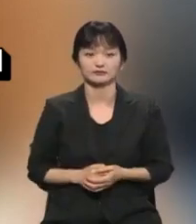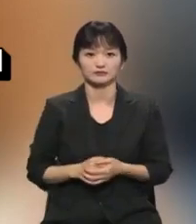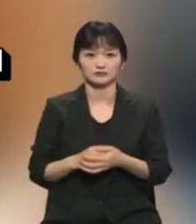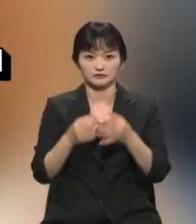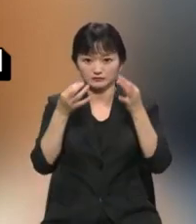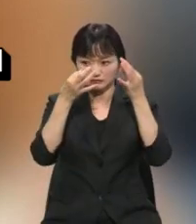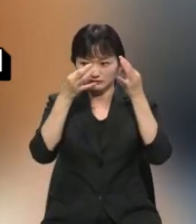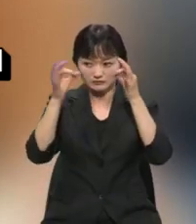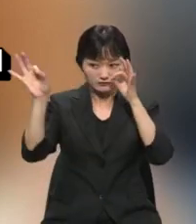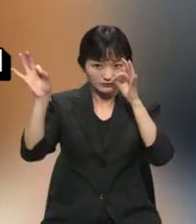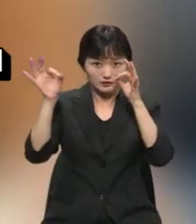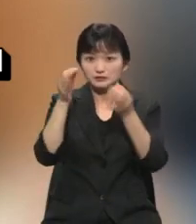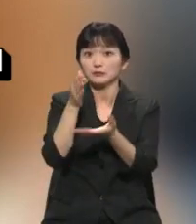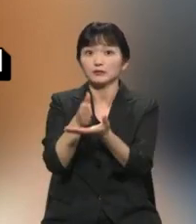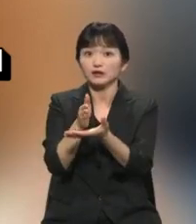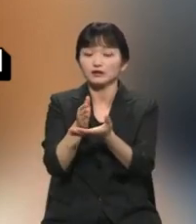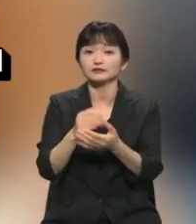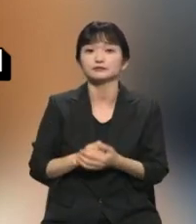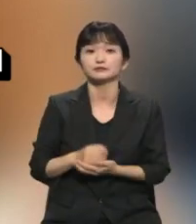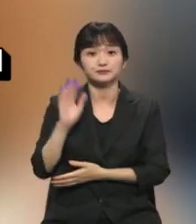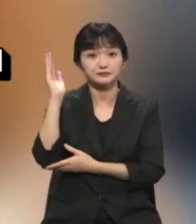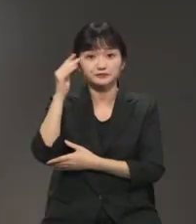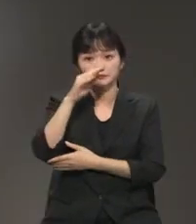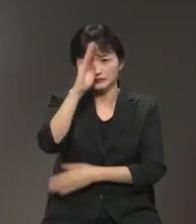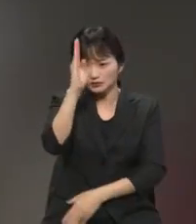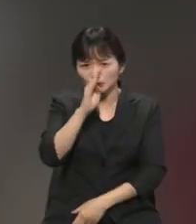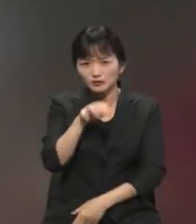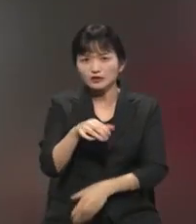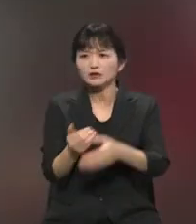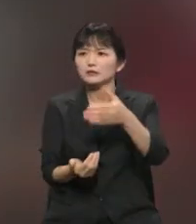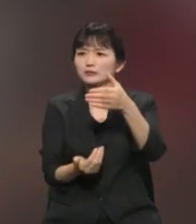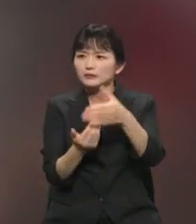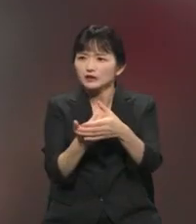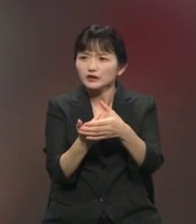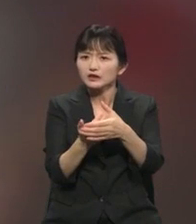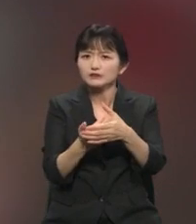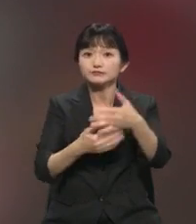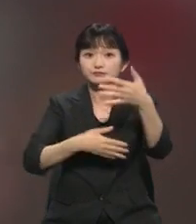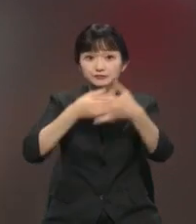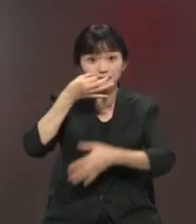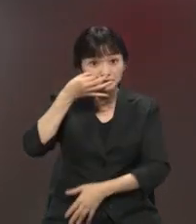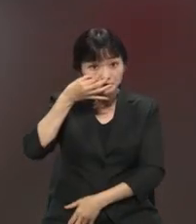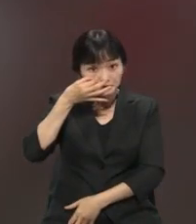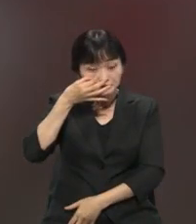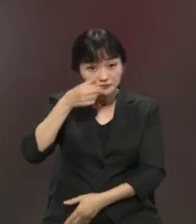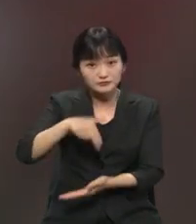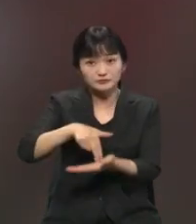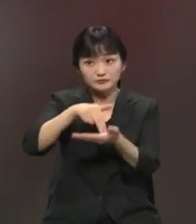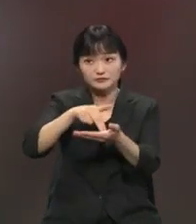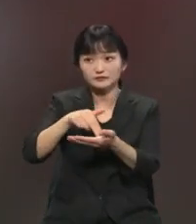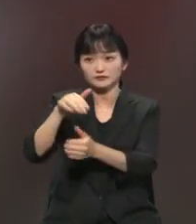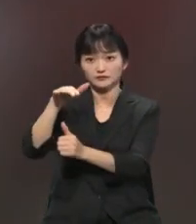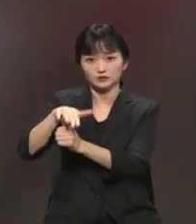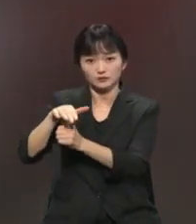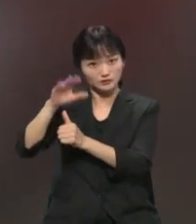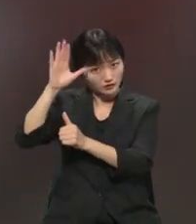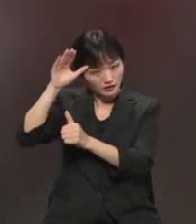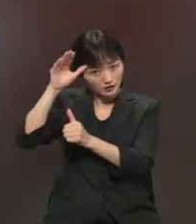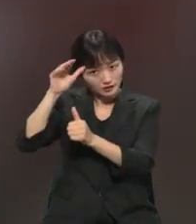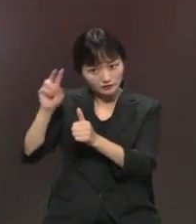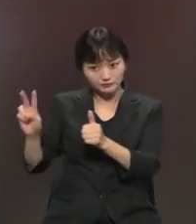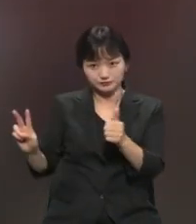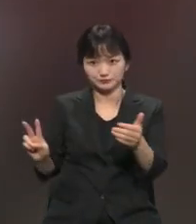꽂는 팔지 말자. 최근 브라질에서 발생한 사건입니다. 영상 보시면 한 엘리베이터에 소년과 반려견이